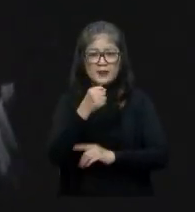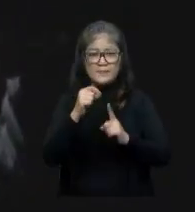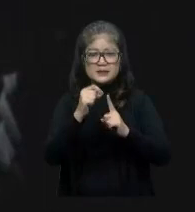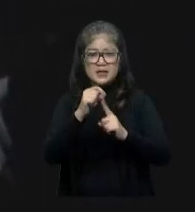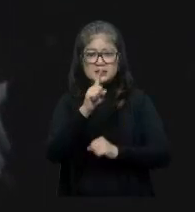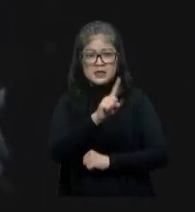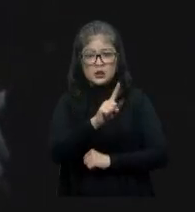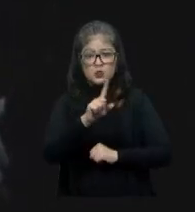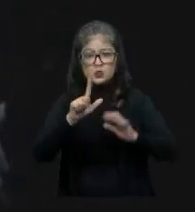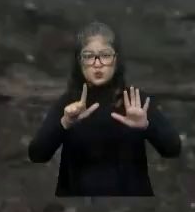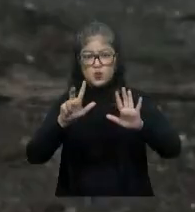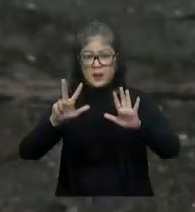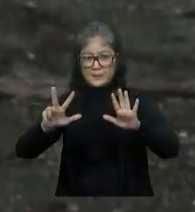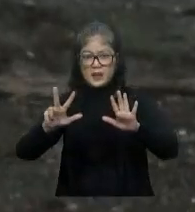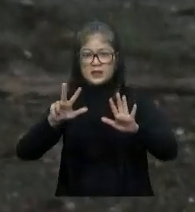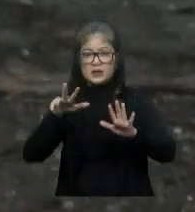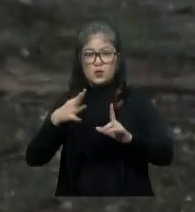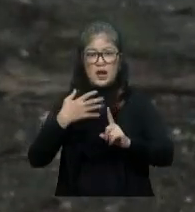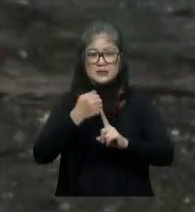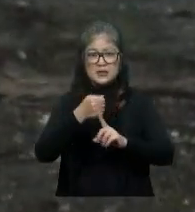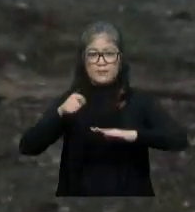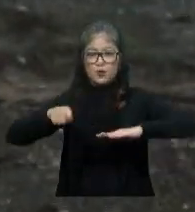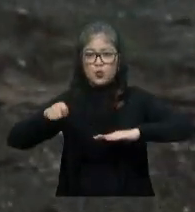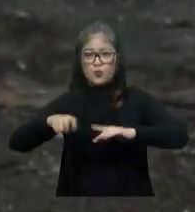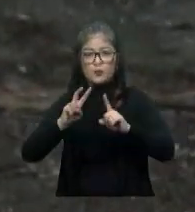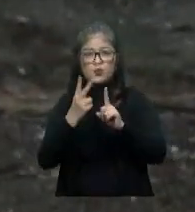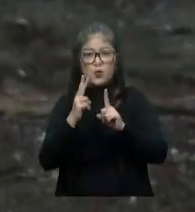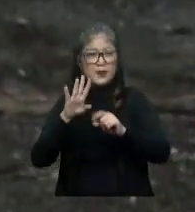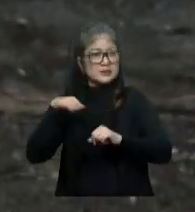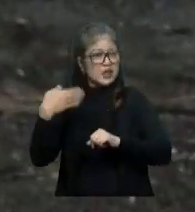KUHP dengan ancaman hukuman maksimal 12 tahun penjara.